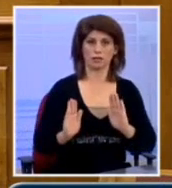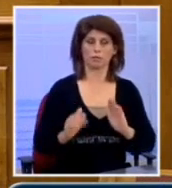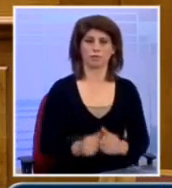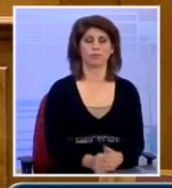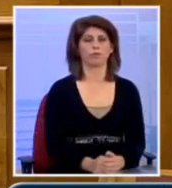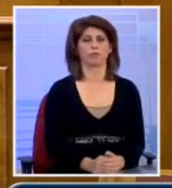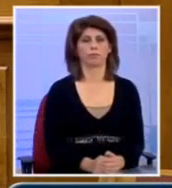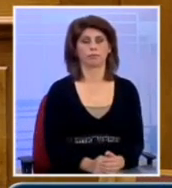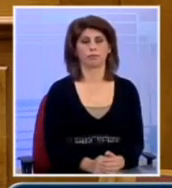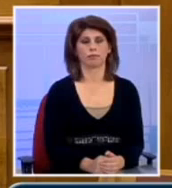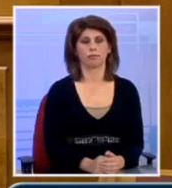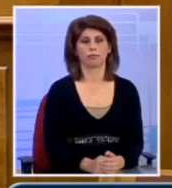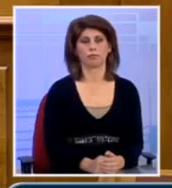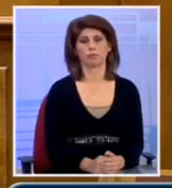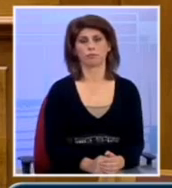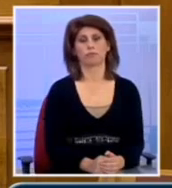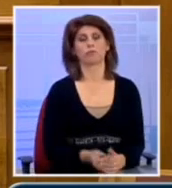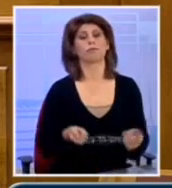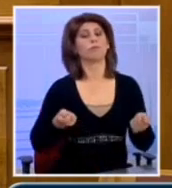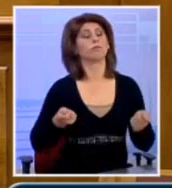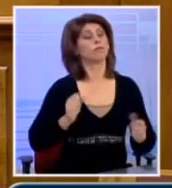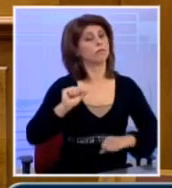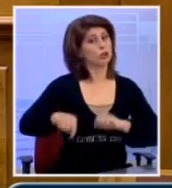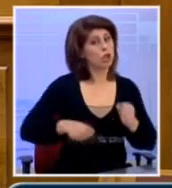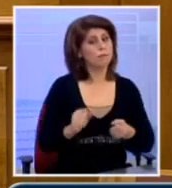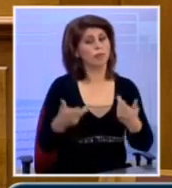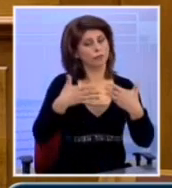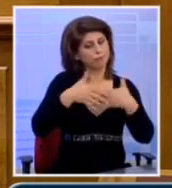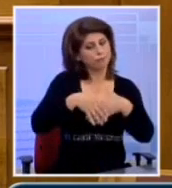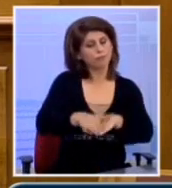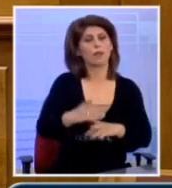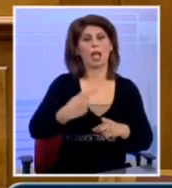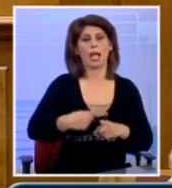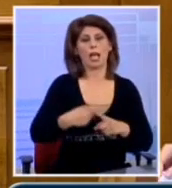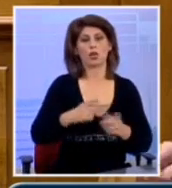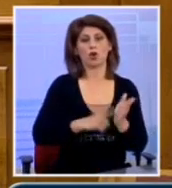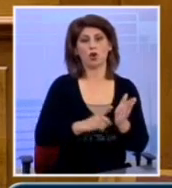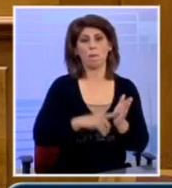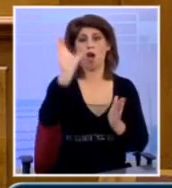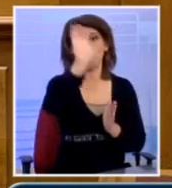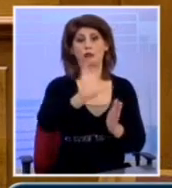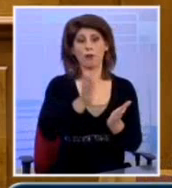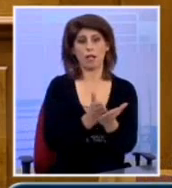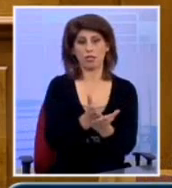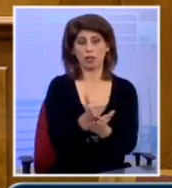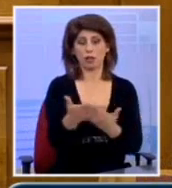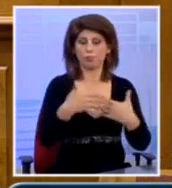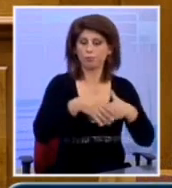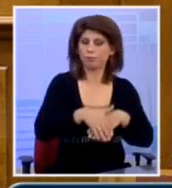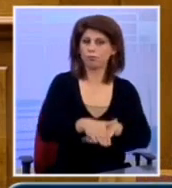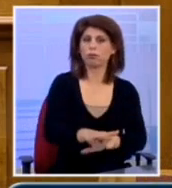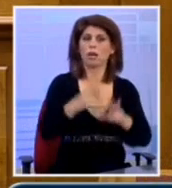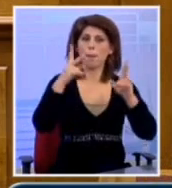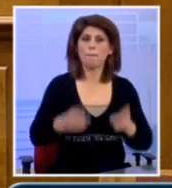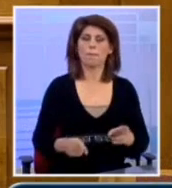οργανωμένη προσπάθεια για την εναρμόνιση της ελληνικής νομοθεσίας με το ευρωπαϊκό δίκαιο, ώστε να